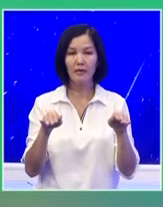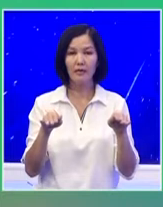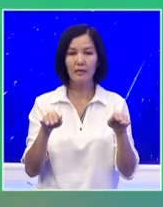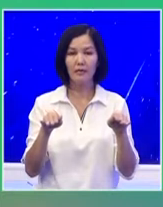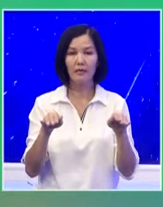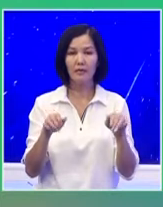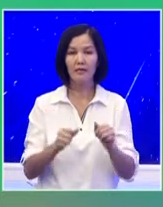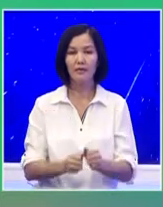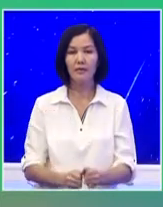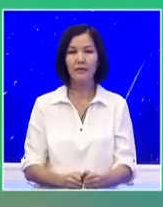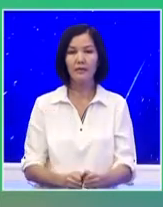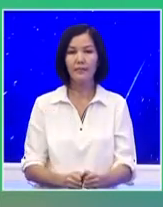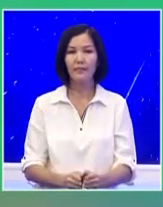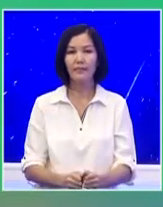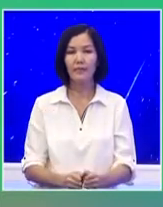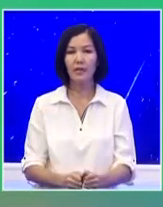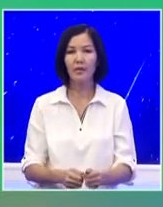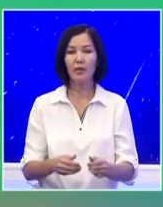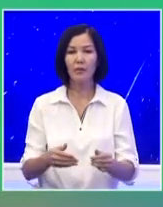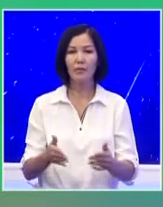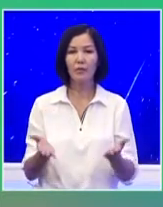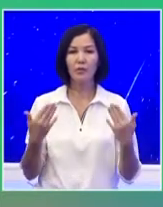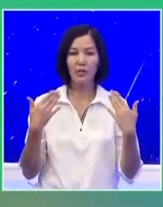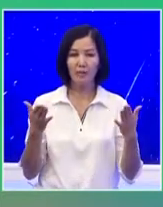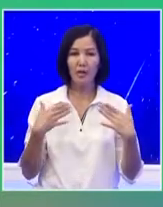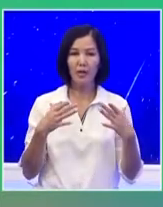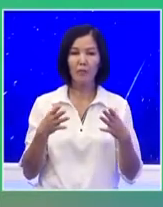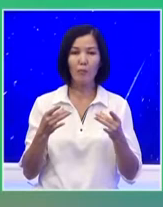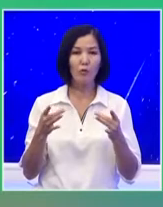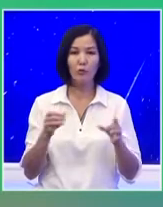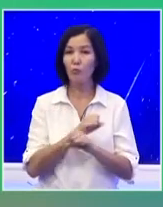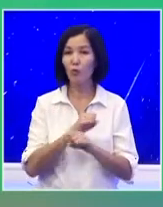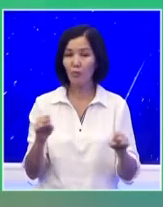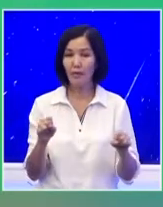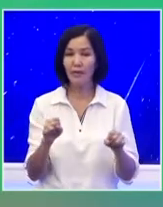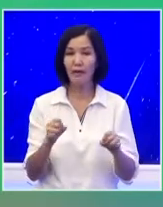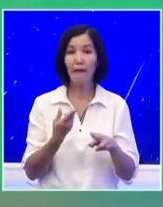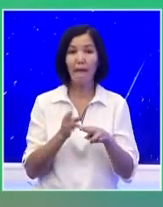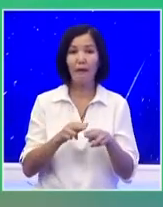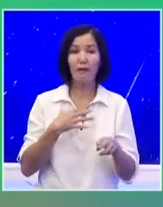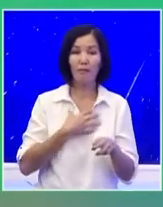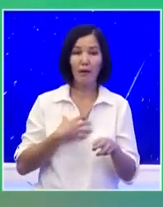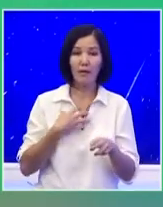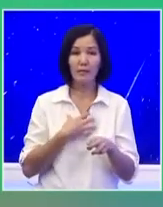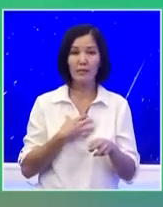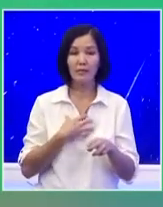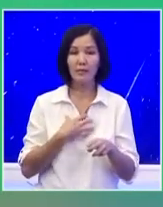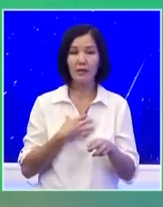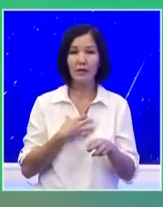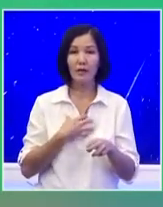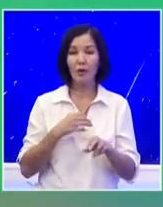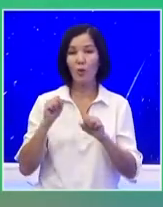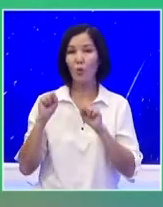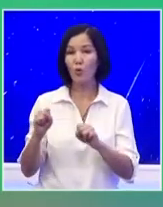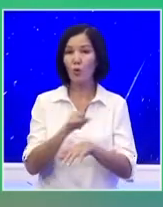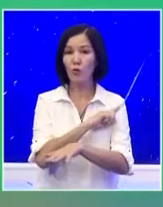көрсеткішті қарап, жігерді жақсартуға болмайды. Біз үшін ең маңыздысы күресті күшейтіп,